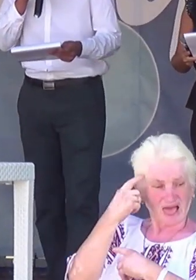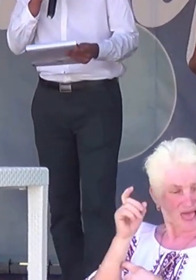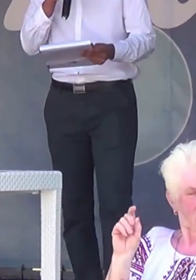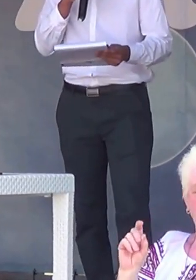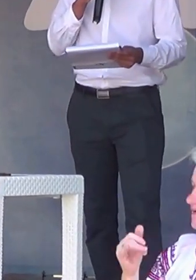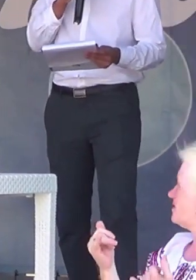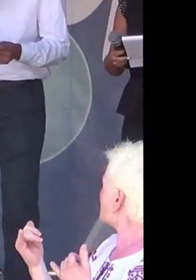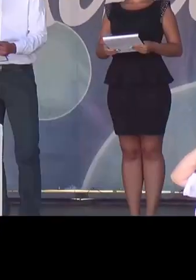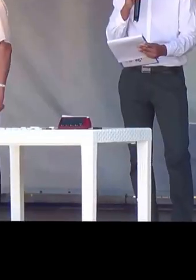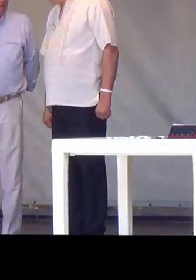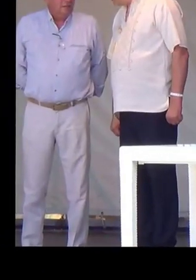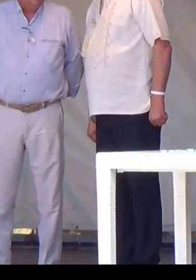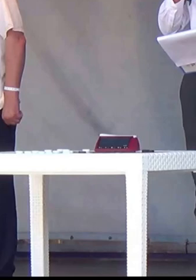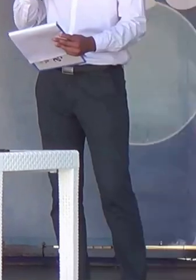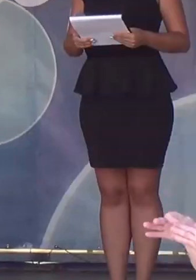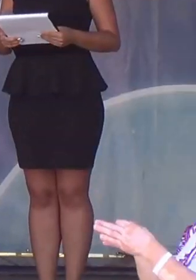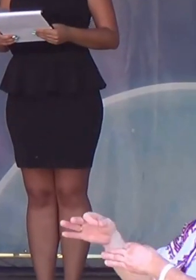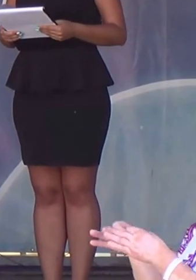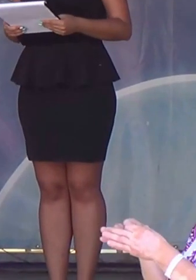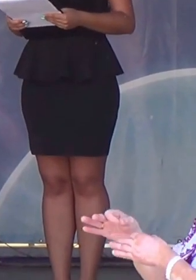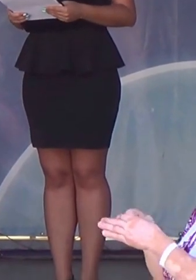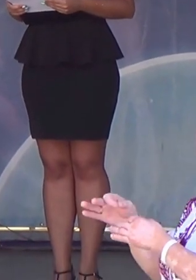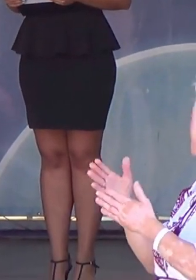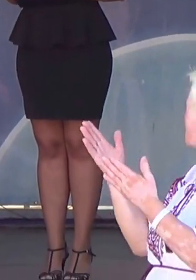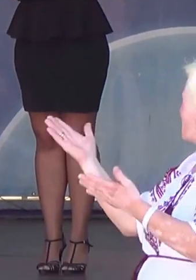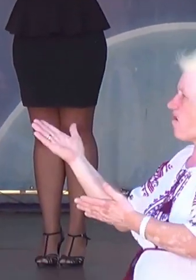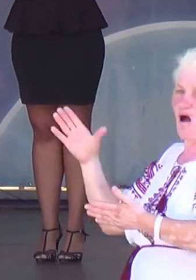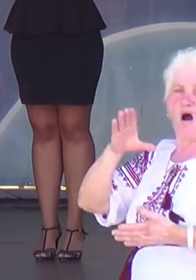А сейчас участников чемпионата мира Богдан Янев.